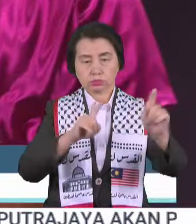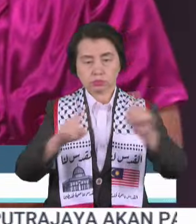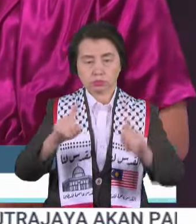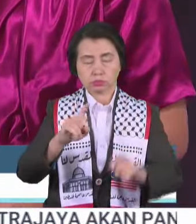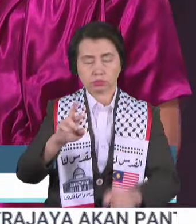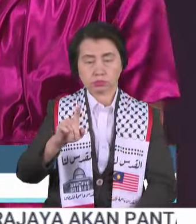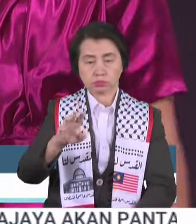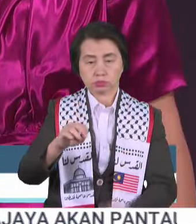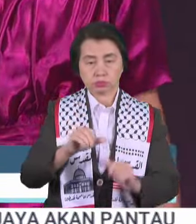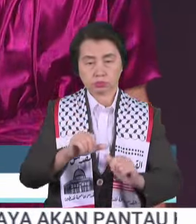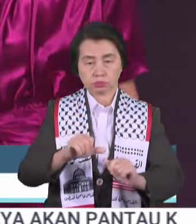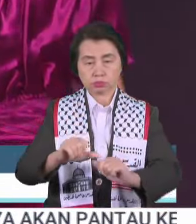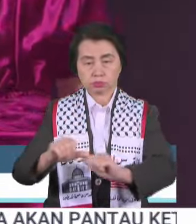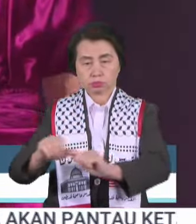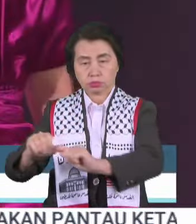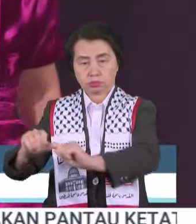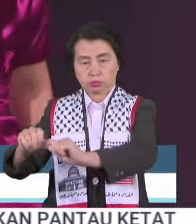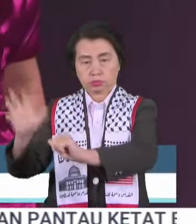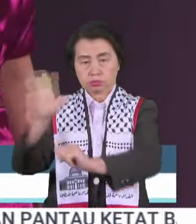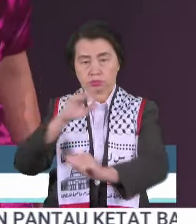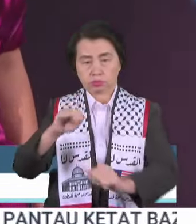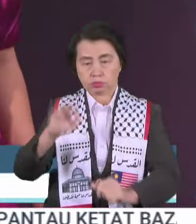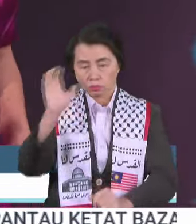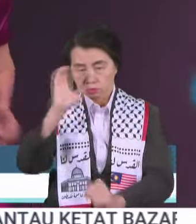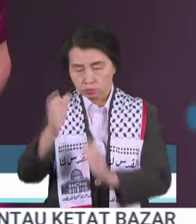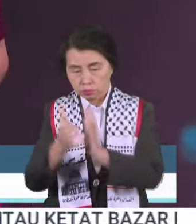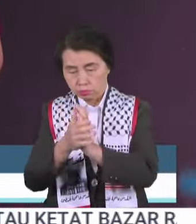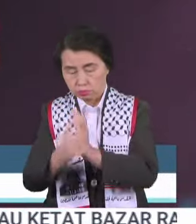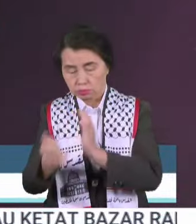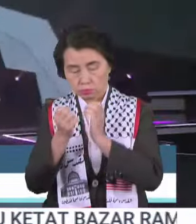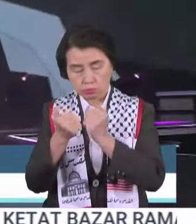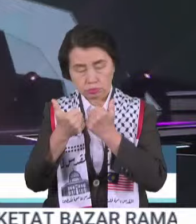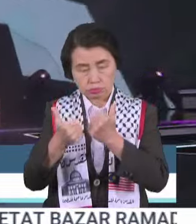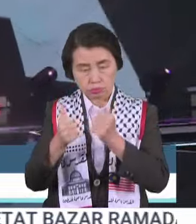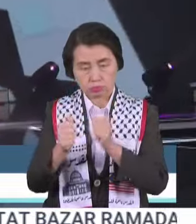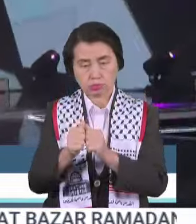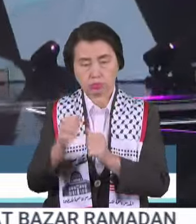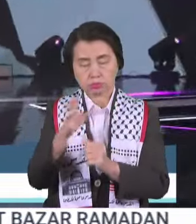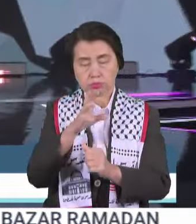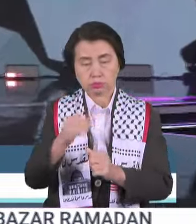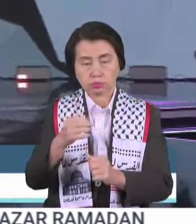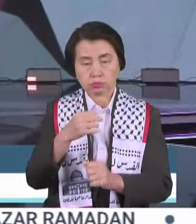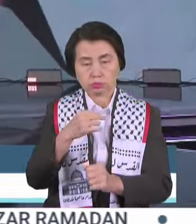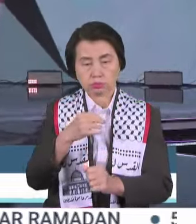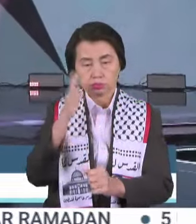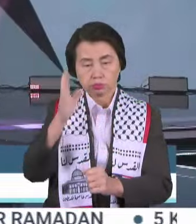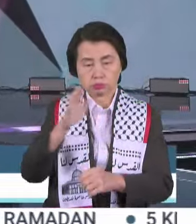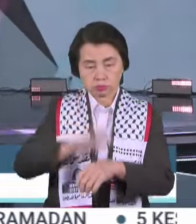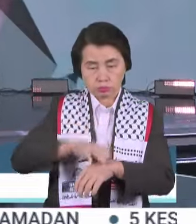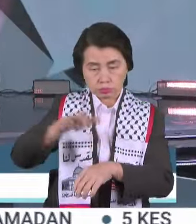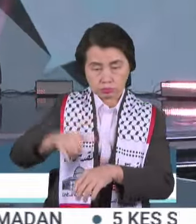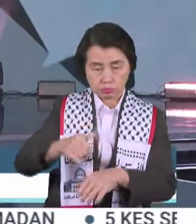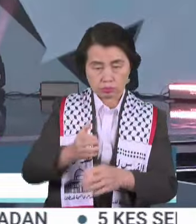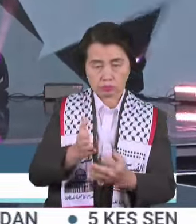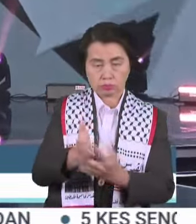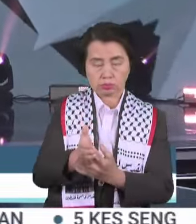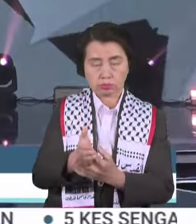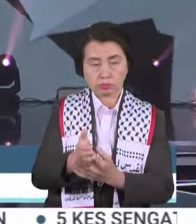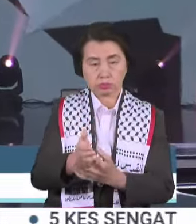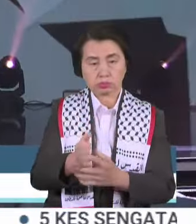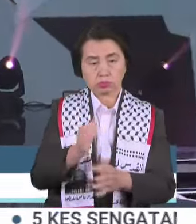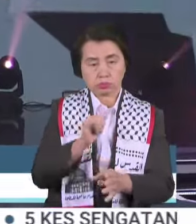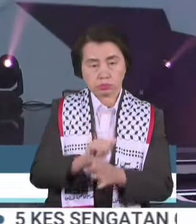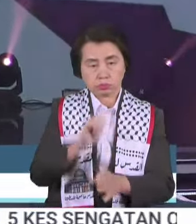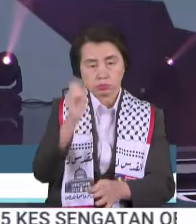RTM meneruskan legasi mencari dan mencungkil bakat, kredibiliti dan versatile dalam bidang nyanyian.